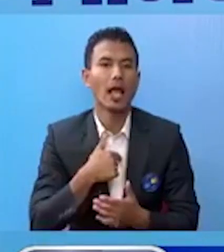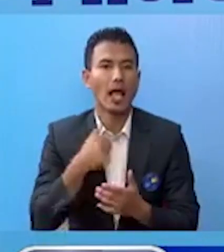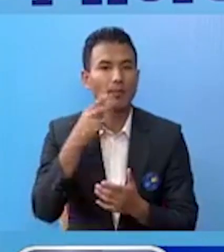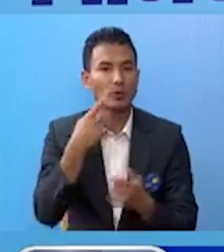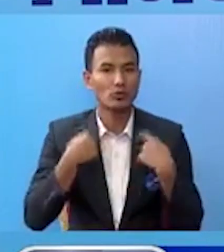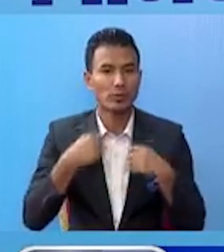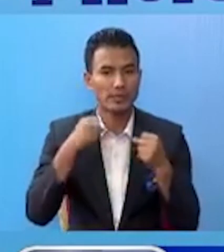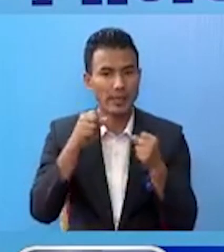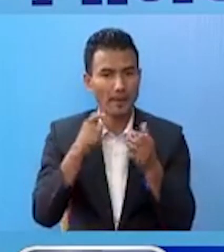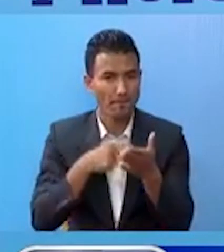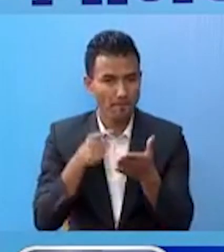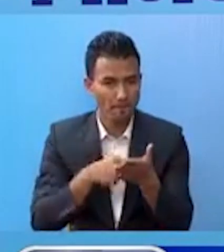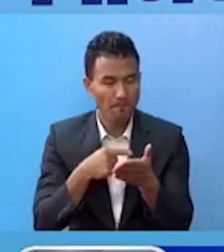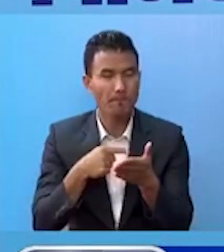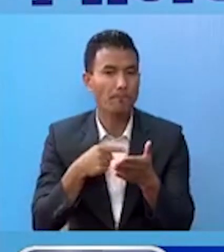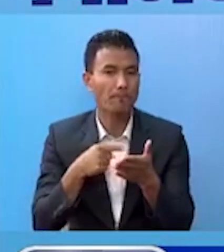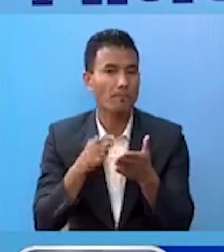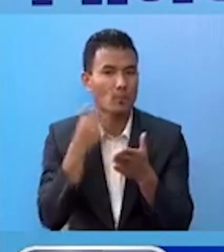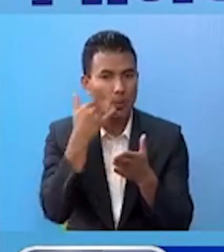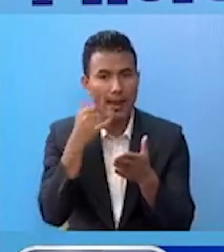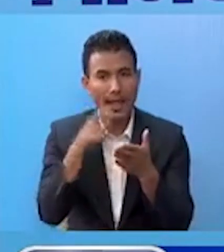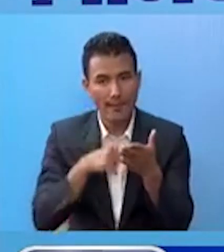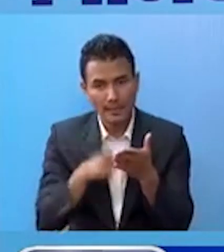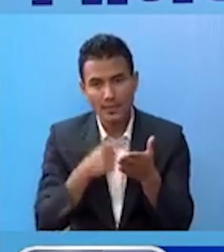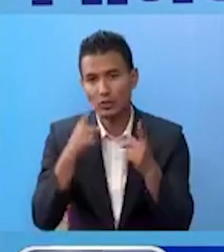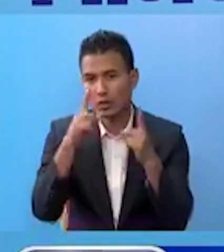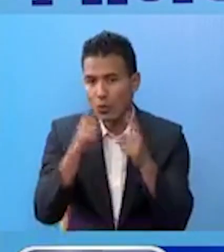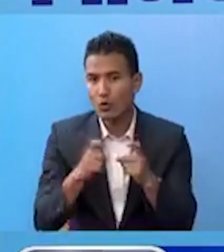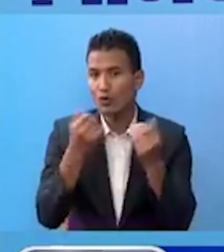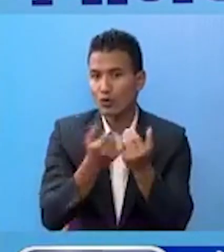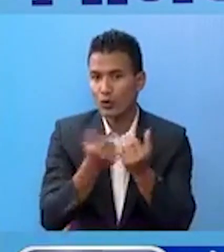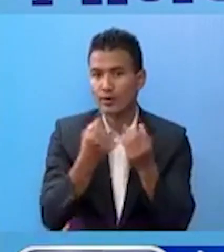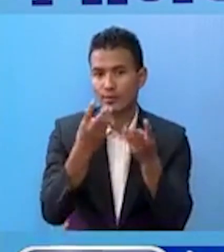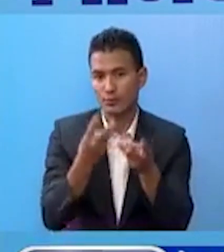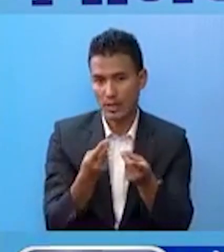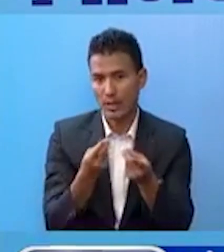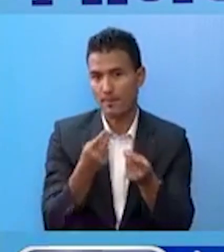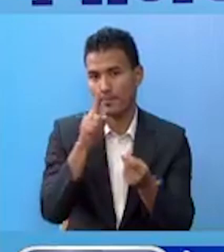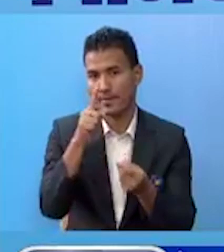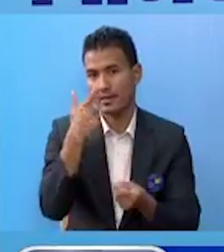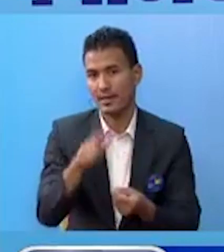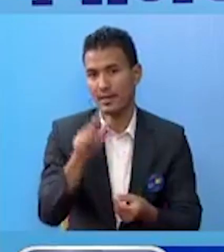स्वास्थ्य एप्लिकेसन मोबाइल एप्लिकेसन डाउनलोड गर्नेको संख्या